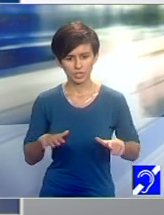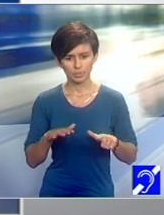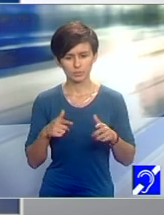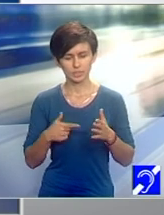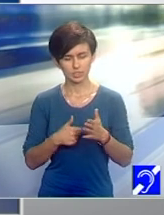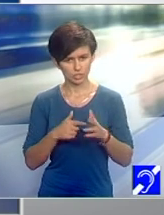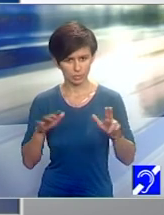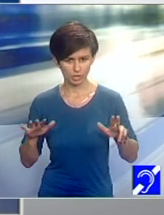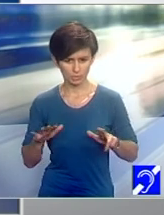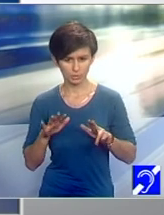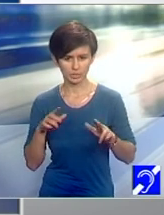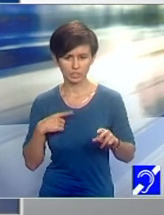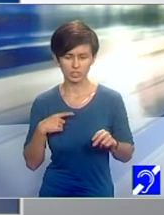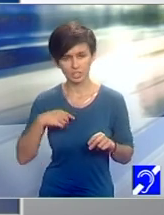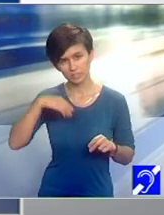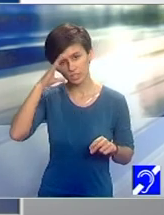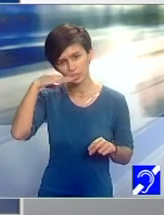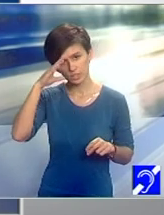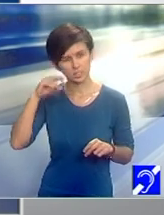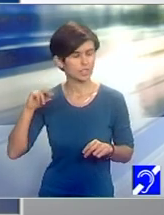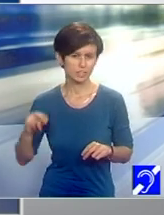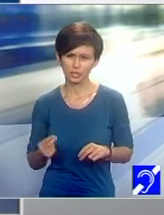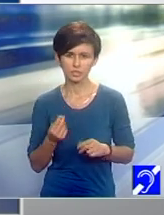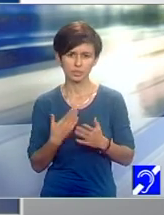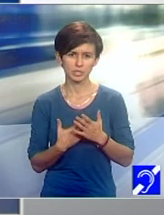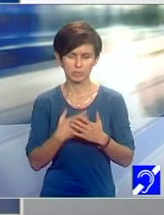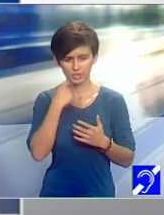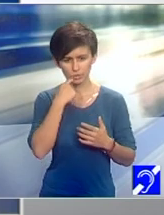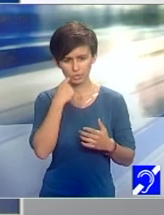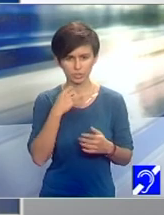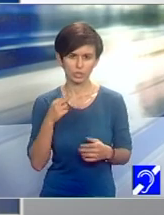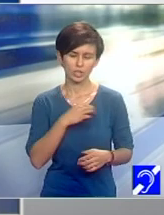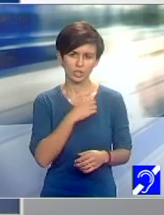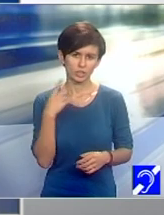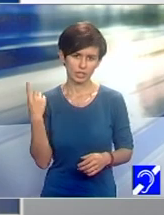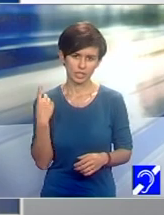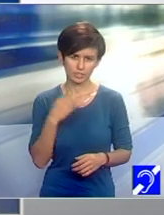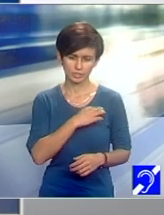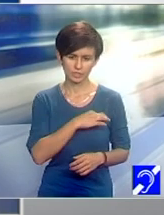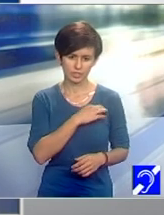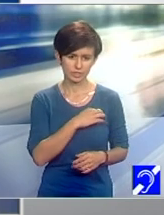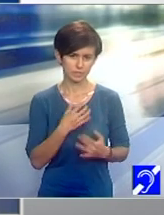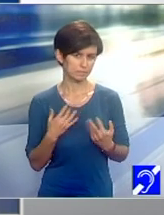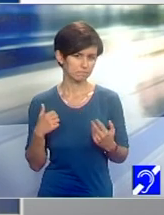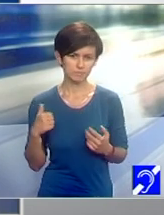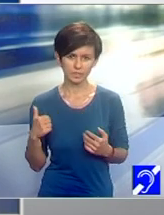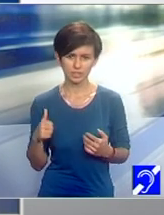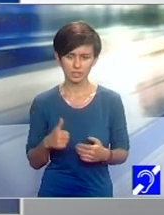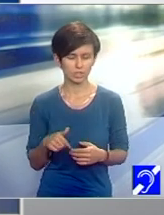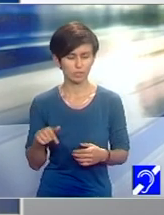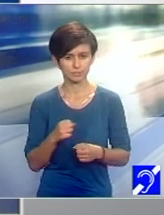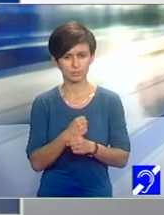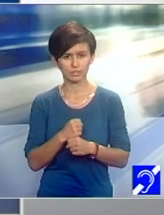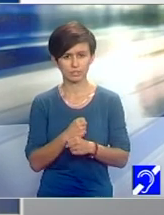2017-2018 și este o zi deosebită pentru Cluj, oraș universitar vechi de câteva secole. În prezent studiază peste 70.000